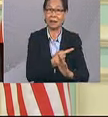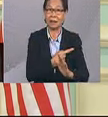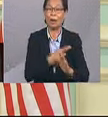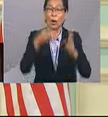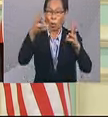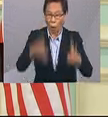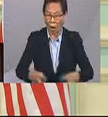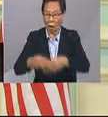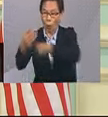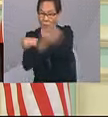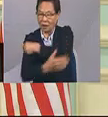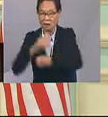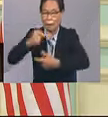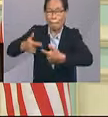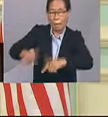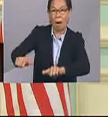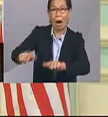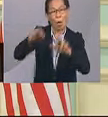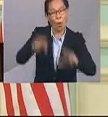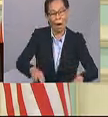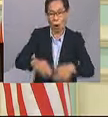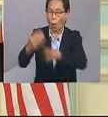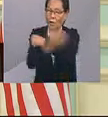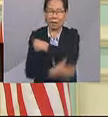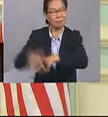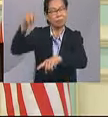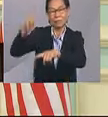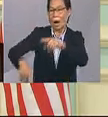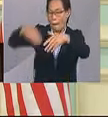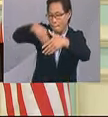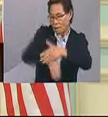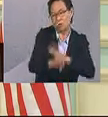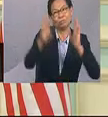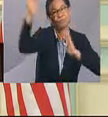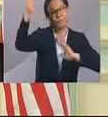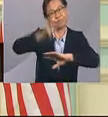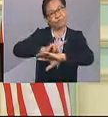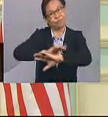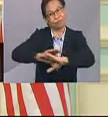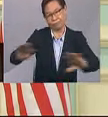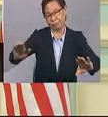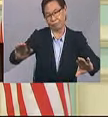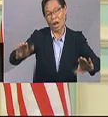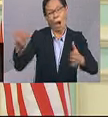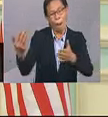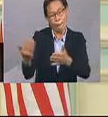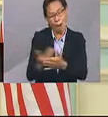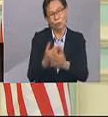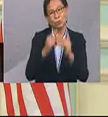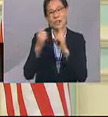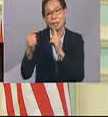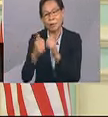warga asing masih tidak dibenarkan masuk ke negara kita. Saya baru bercakap dengan pihak